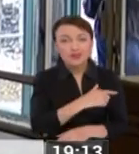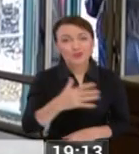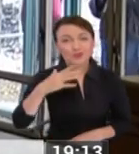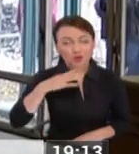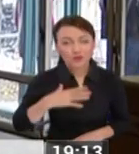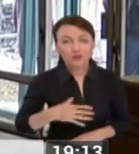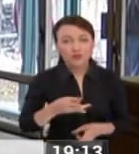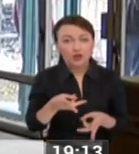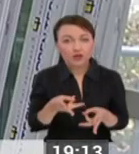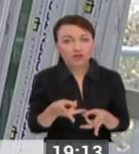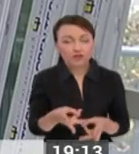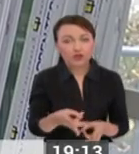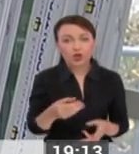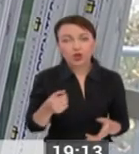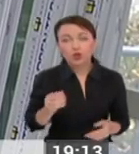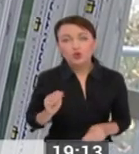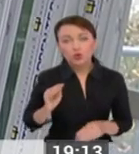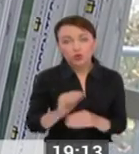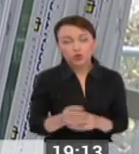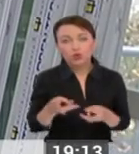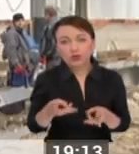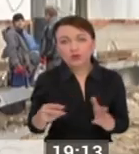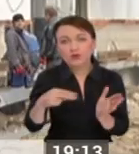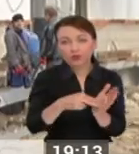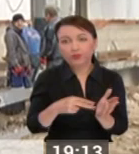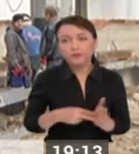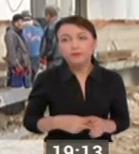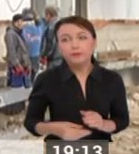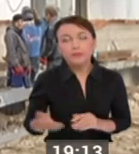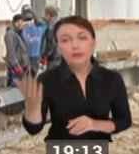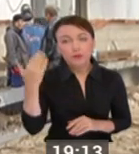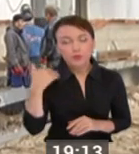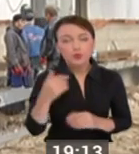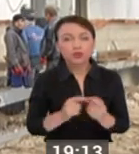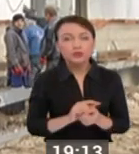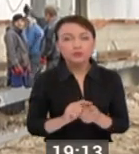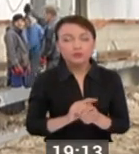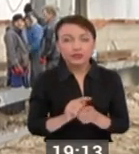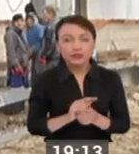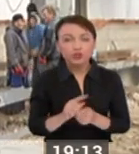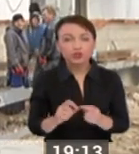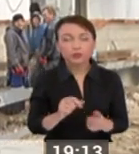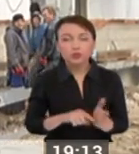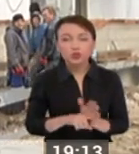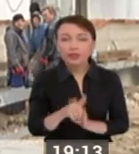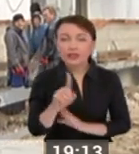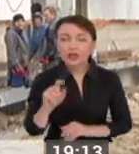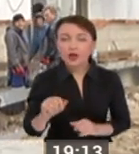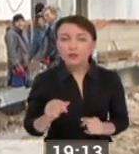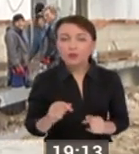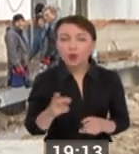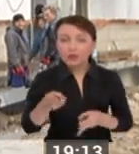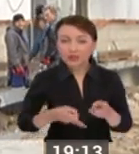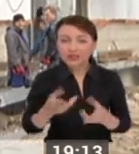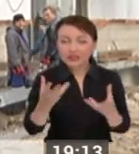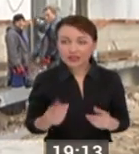доводилось нагрівати приміщення додатковими приладами. Минулі зими, для того, щоб почати операційний день, потрібно в 6